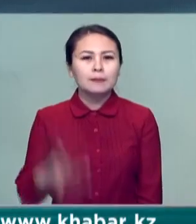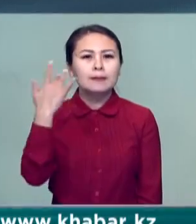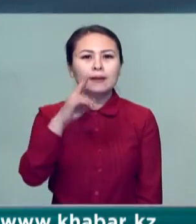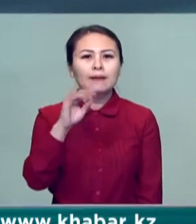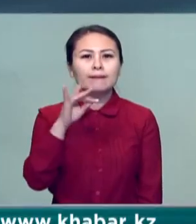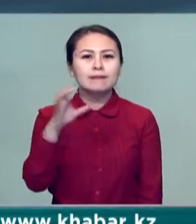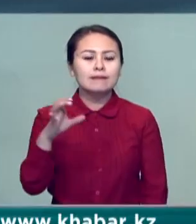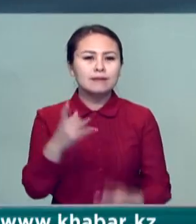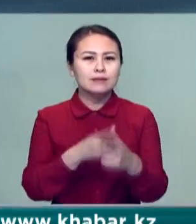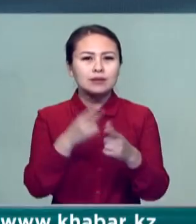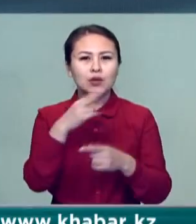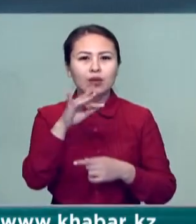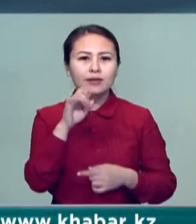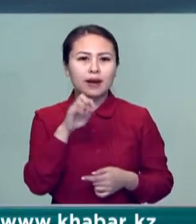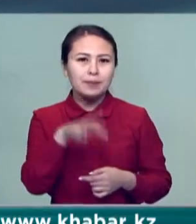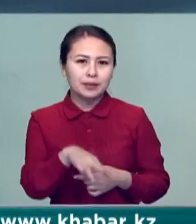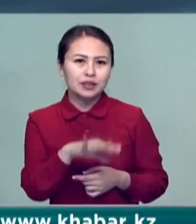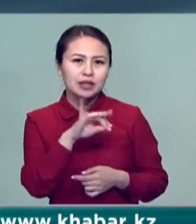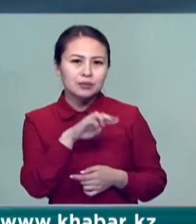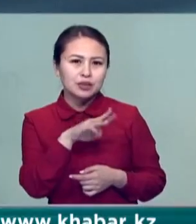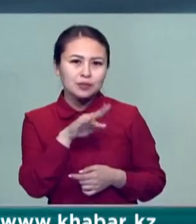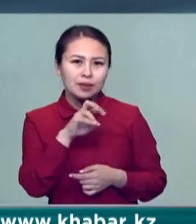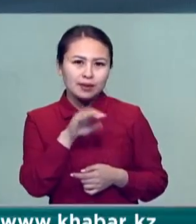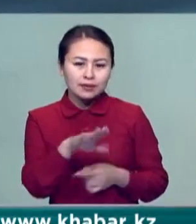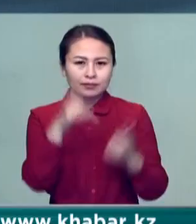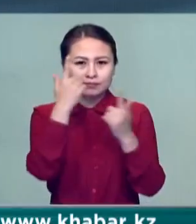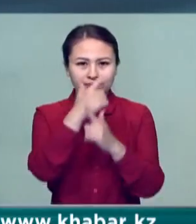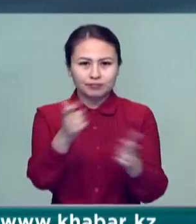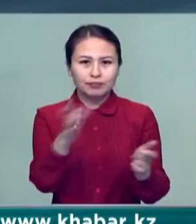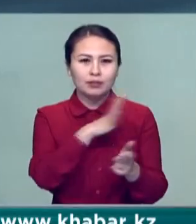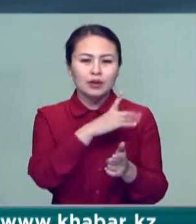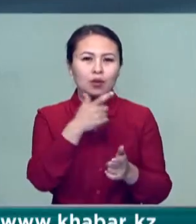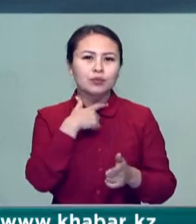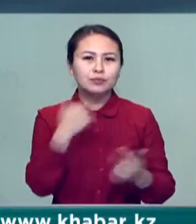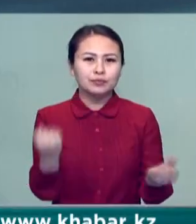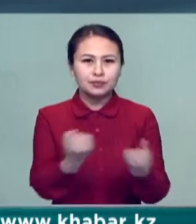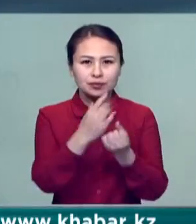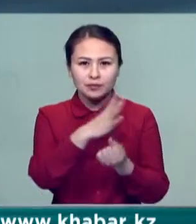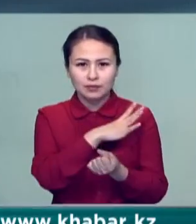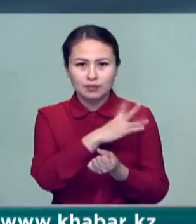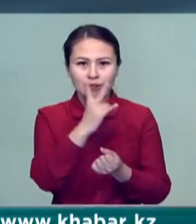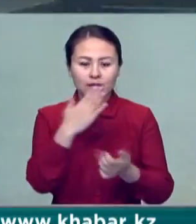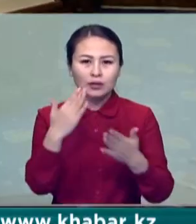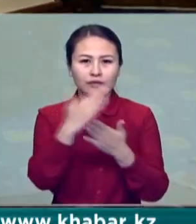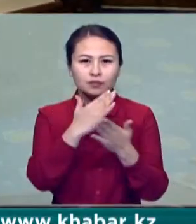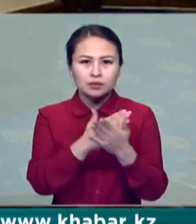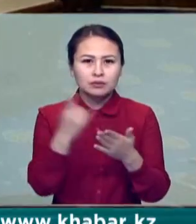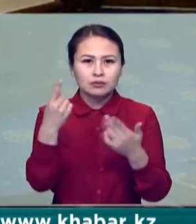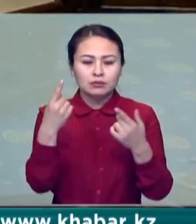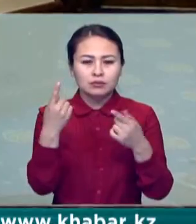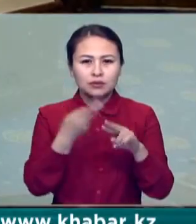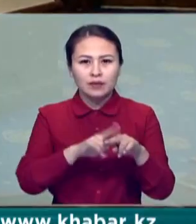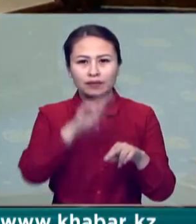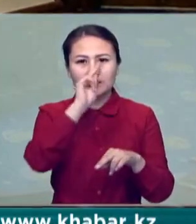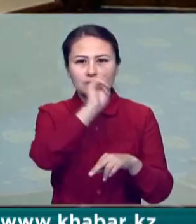АКШ Конгресінің өкілдер палатасы Дональд Трампқа импичмент жариялауды қолдап дауыс берді. Оған екі бап бойынша айып